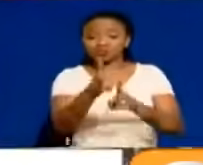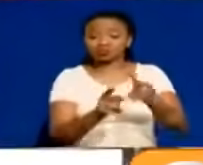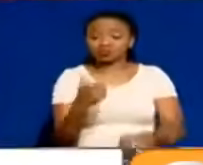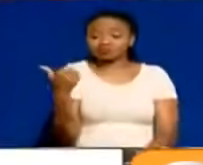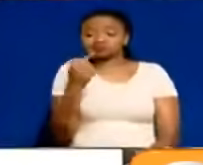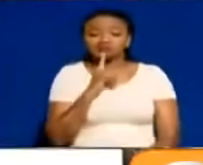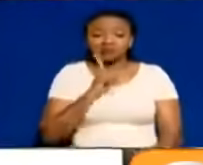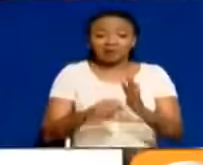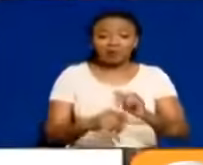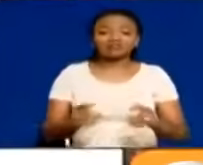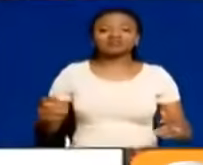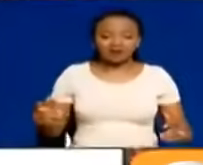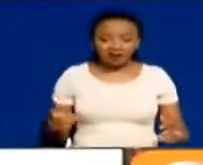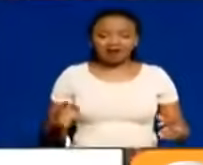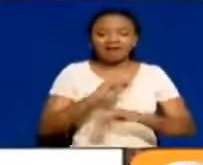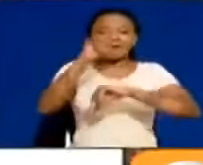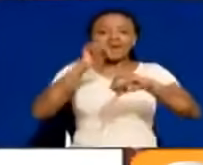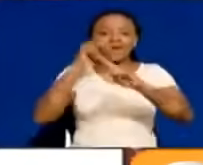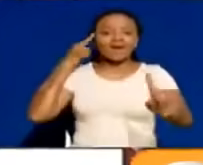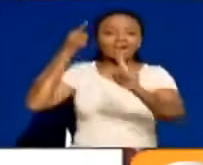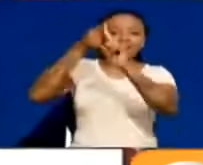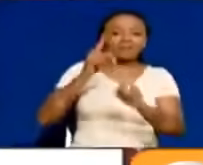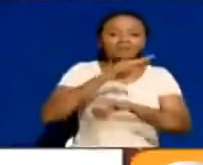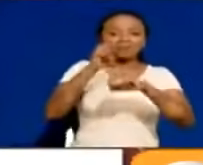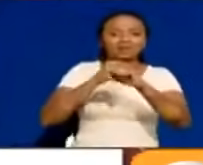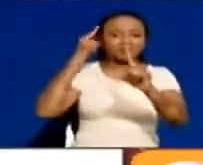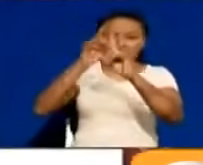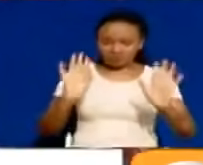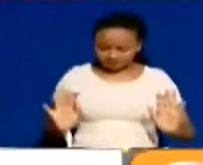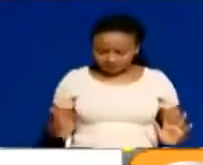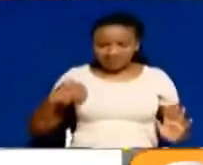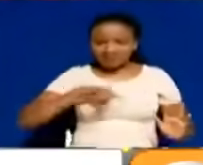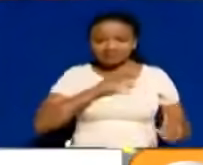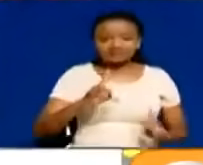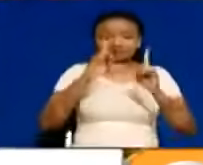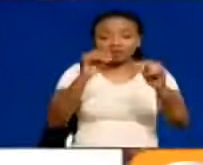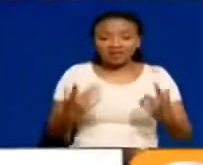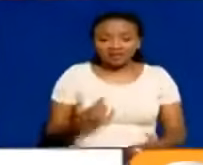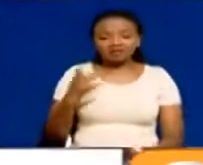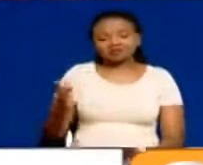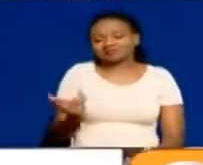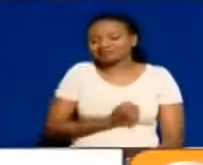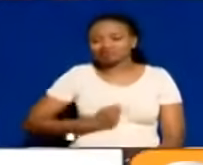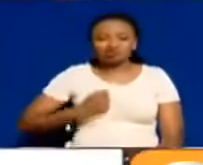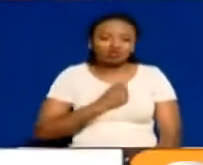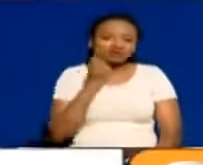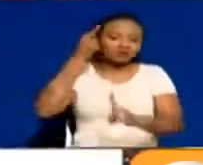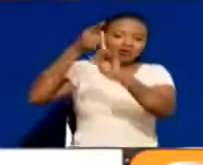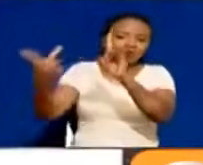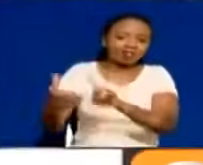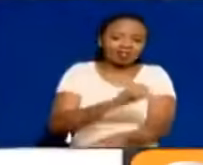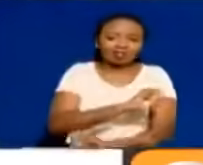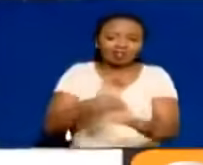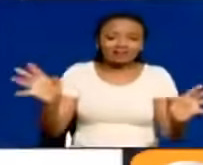2022 wakisema ni azimio la taifa. Sisi tunawaambia hiyo azimio yenu mutazimia huko huko